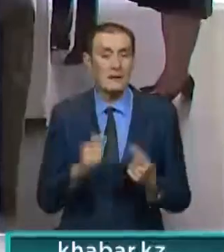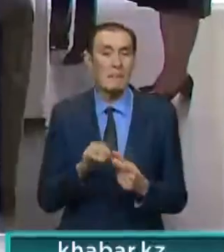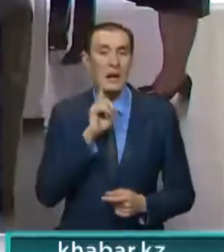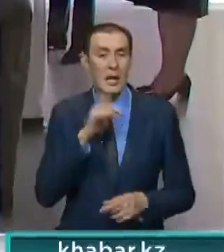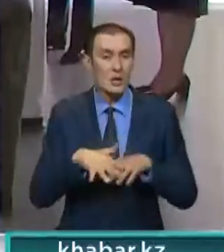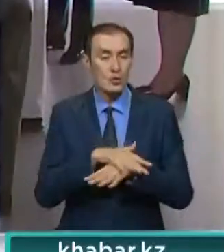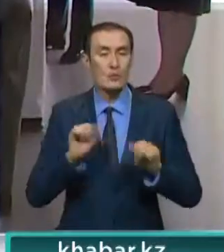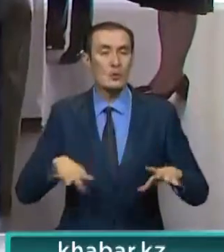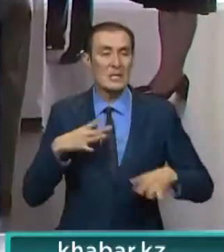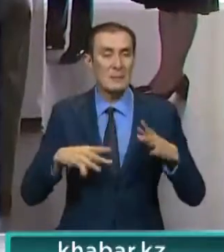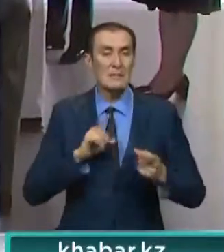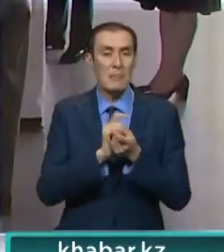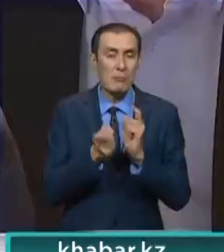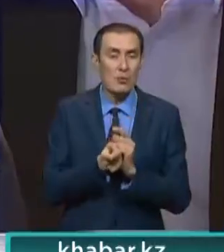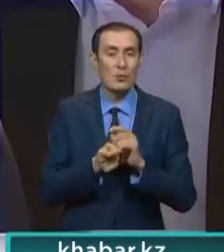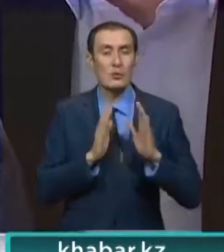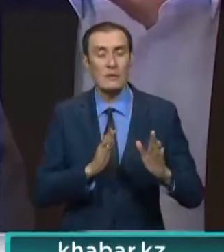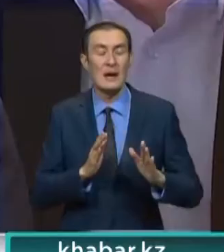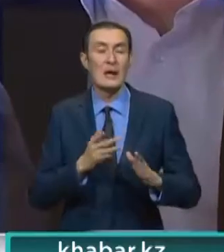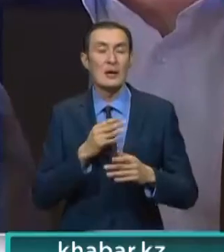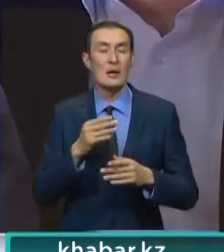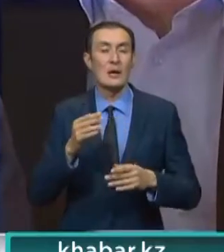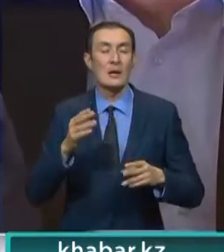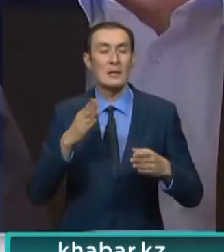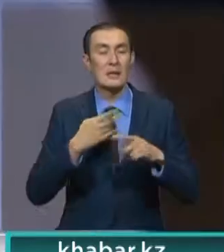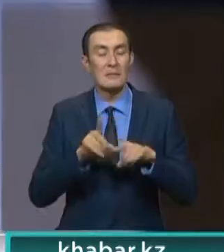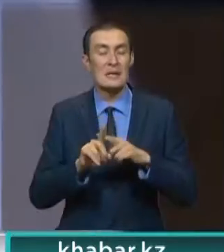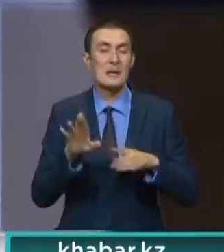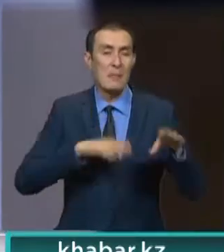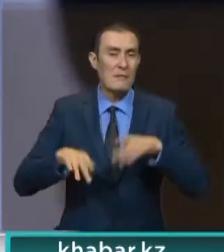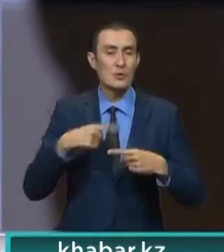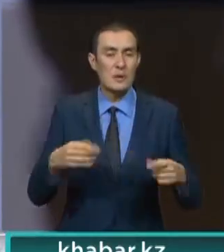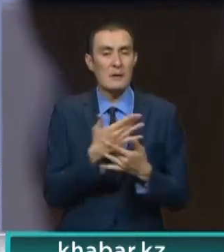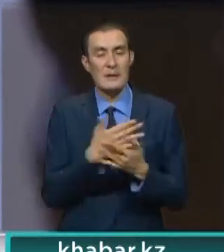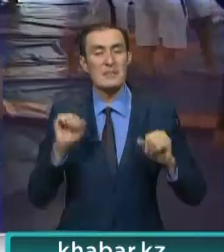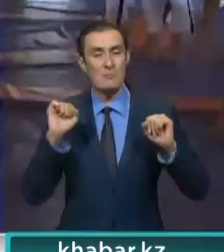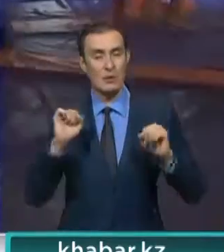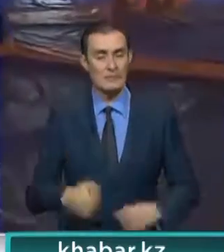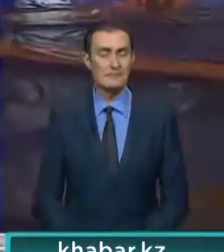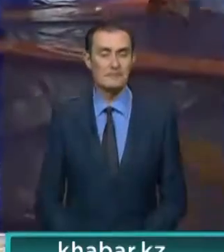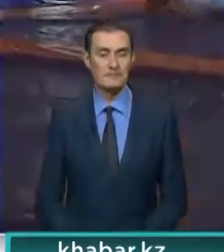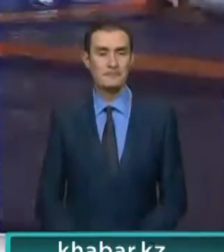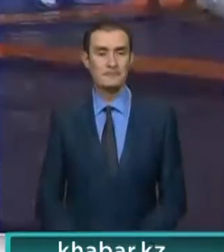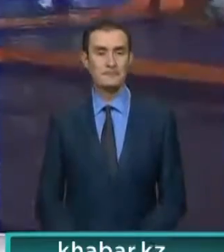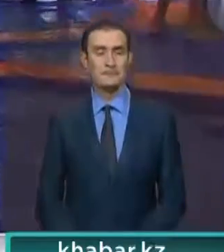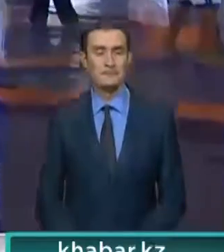молодежь теперь может заниматься борьбой, дзюдо, карате, художественной гимнастикой, плаванием и другими видами спорта.